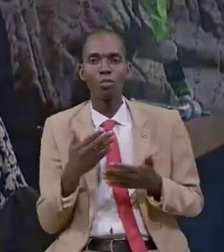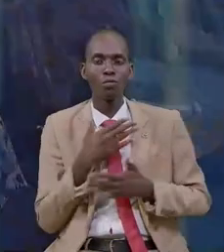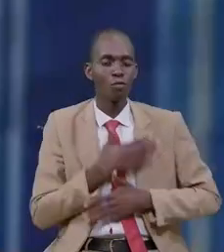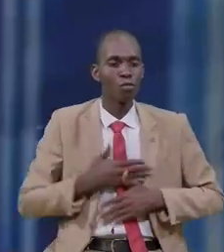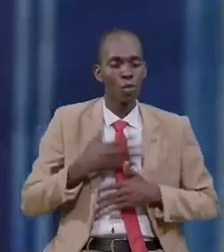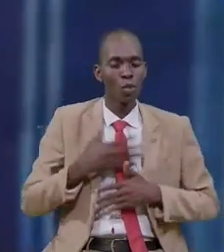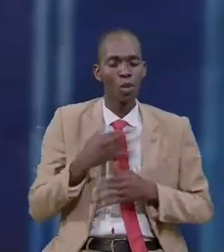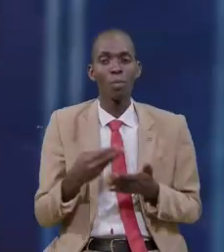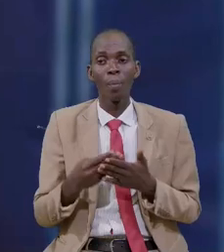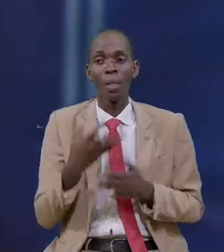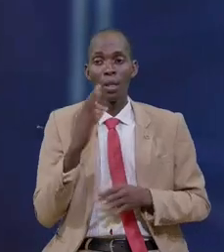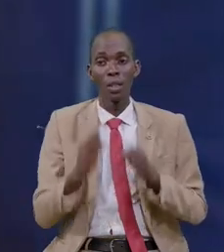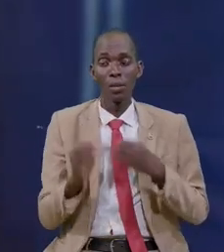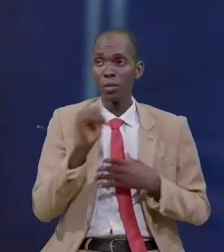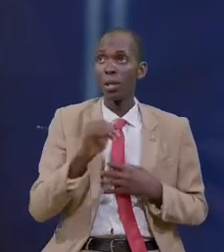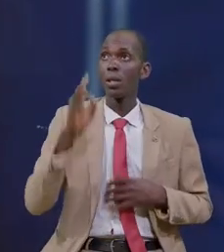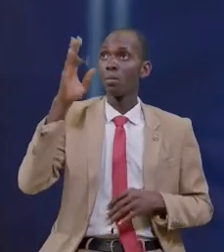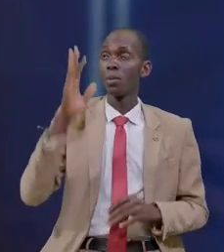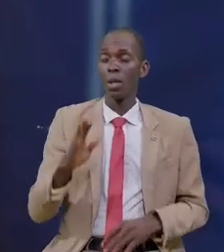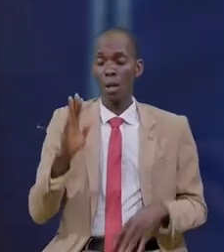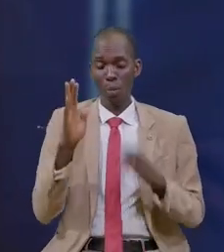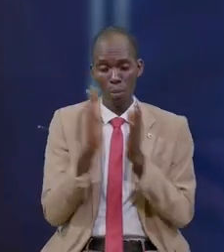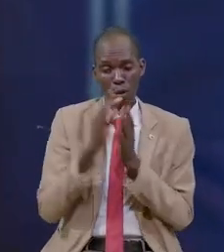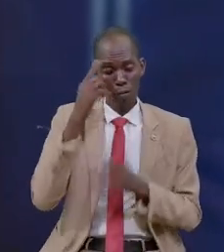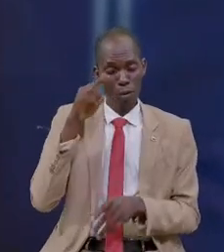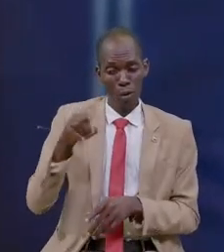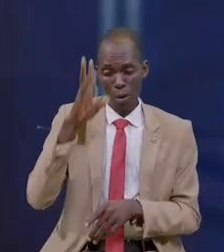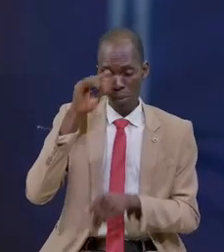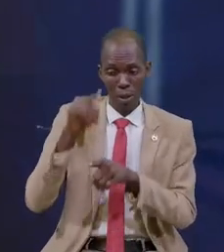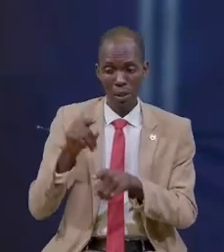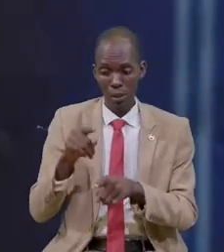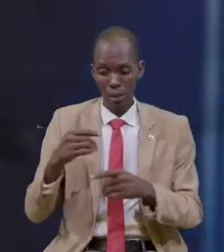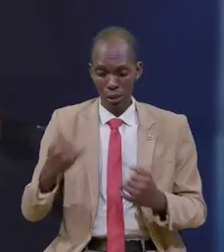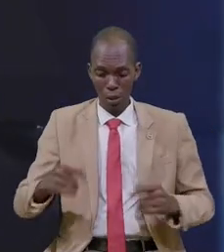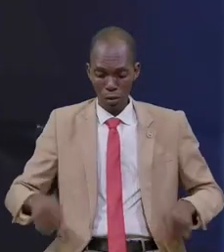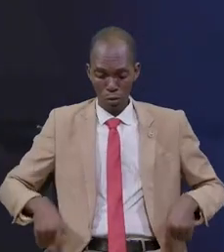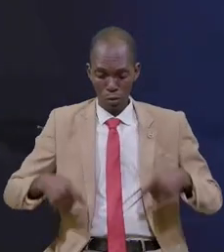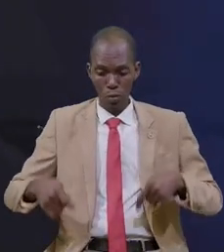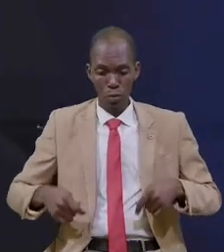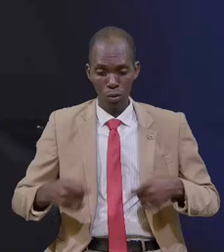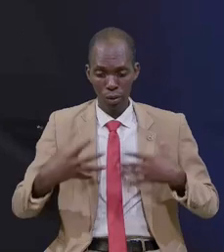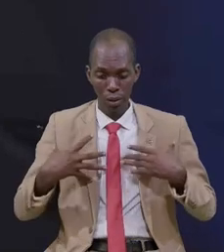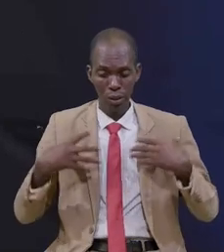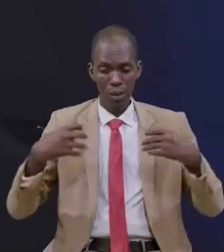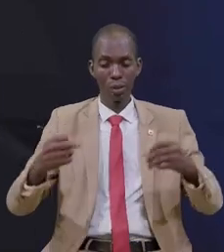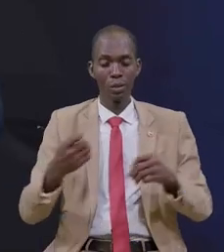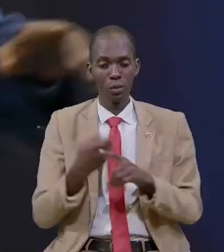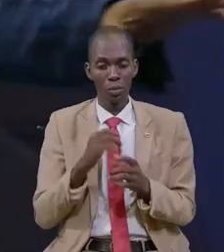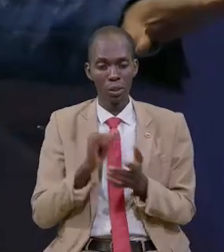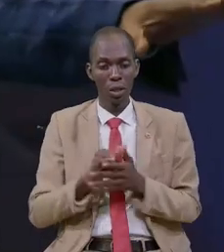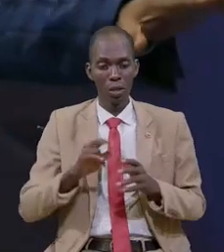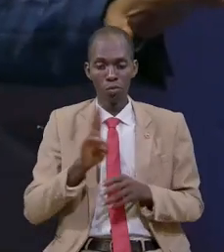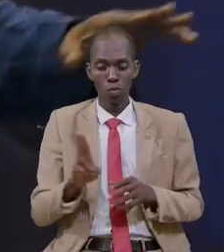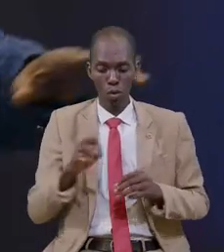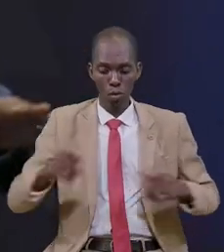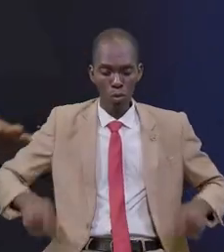Si le prédicateur prie pour cet homme et qu'il est guéri, il va perdre ce qu'il gagnait